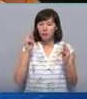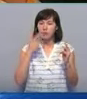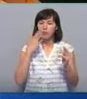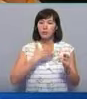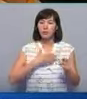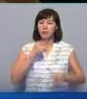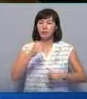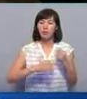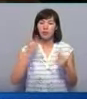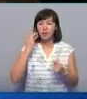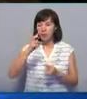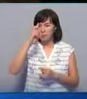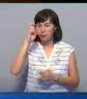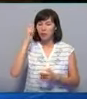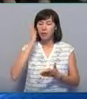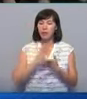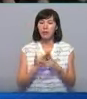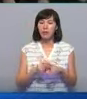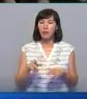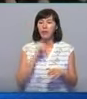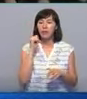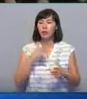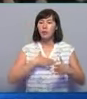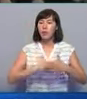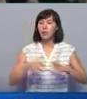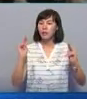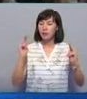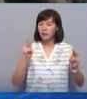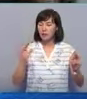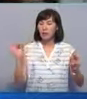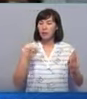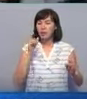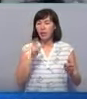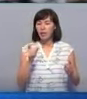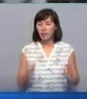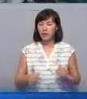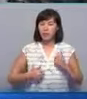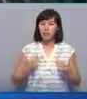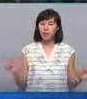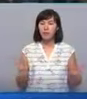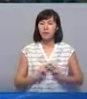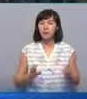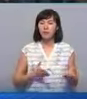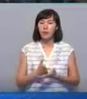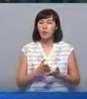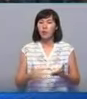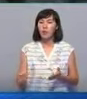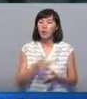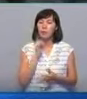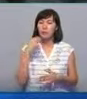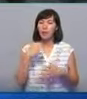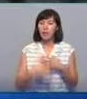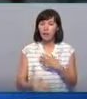берілген адал ұрпақ мәңгілік елдің кепілі. Осы орайда жастарды рухани адамгершілік және азаматтық патриоттық тәрбиелеу бағытында облыс